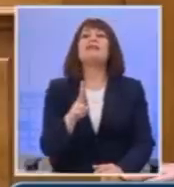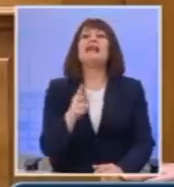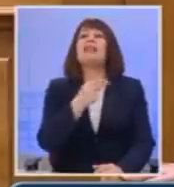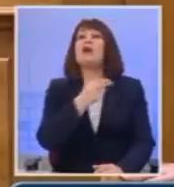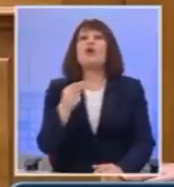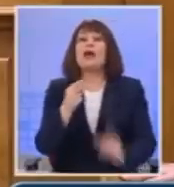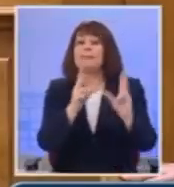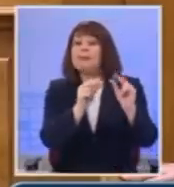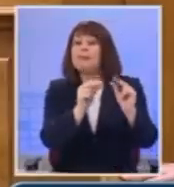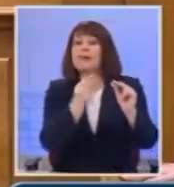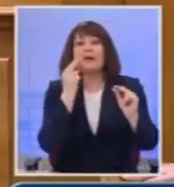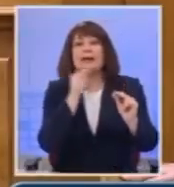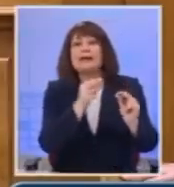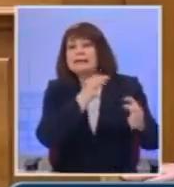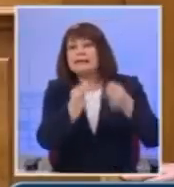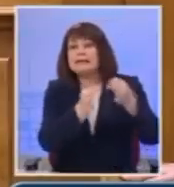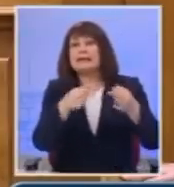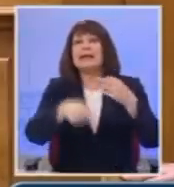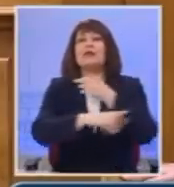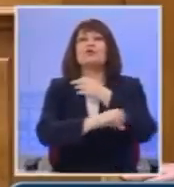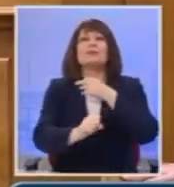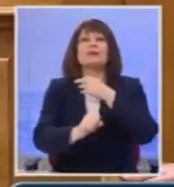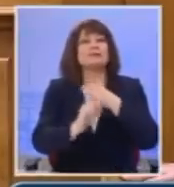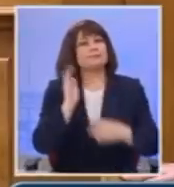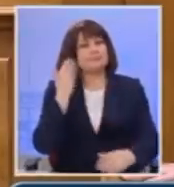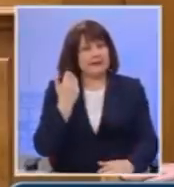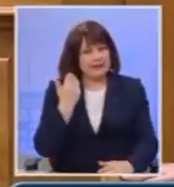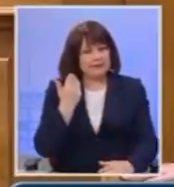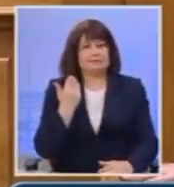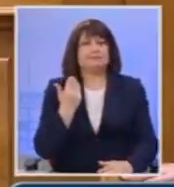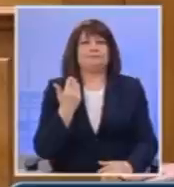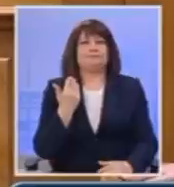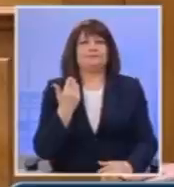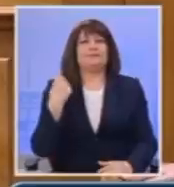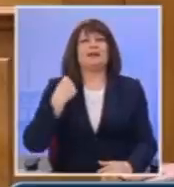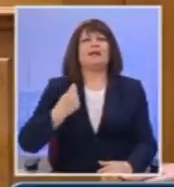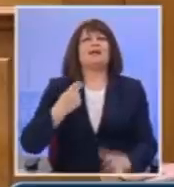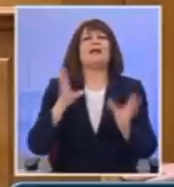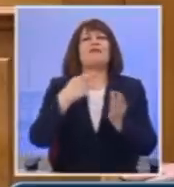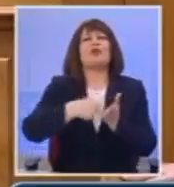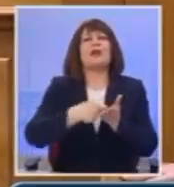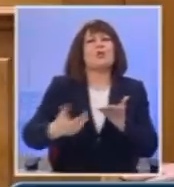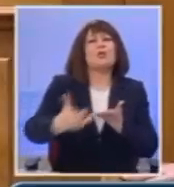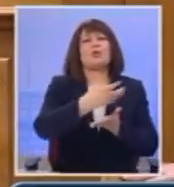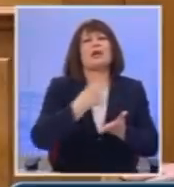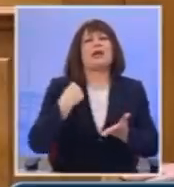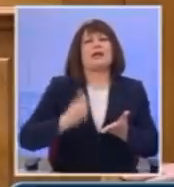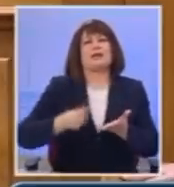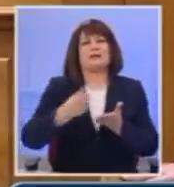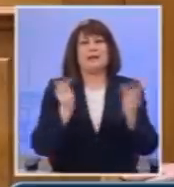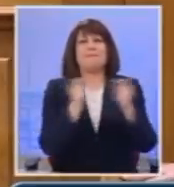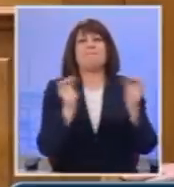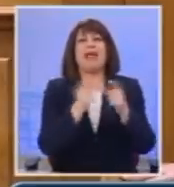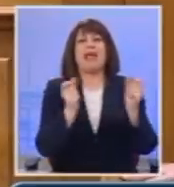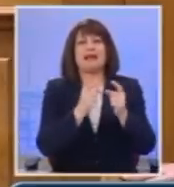Θεοχάρη, ο οποίος ως Γενικός Γραμματέας των Δημοσίων Εσόδων έπαιρνε τα emails